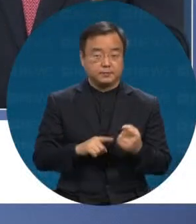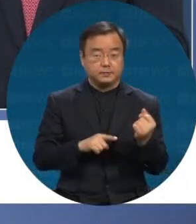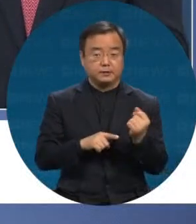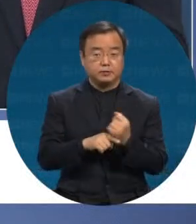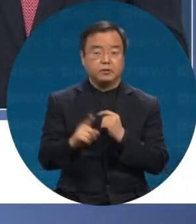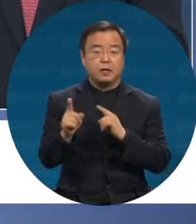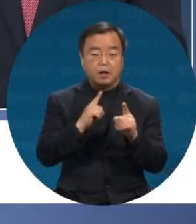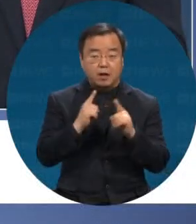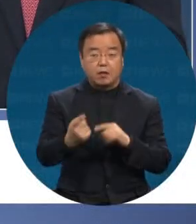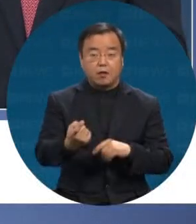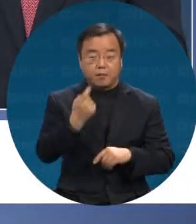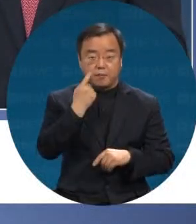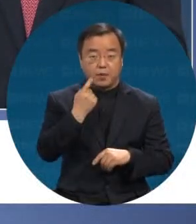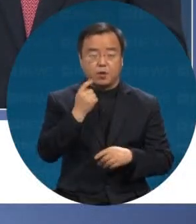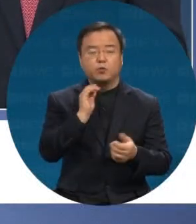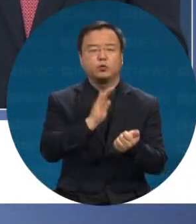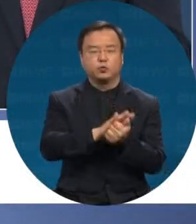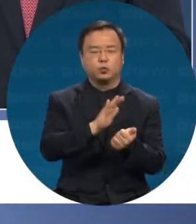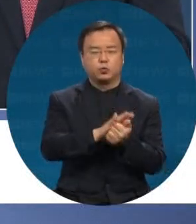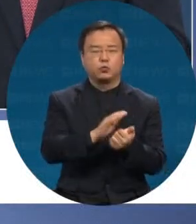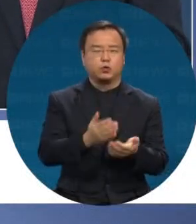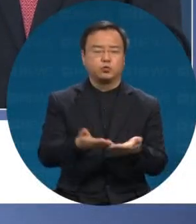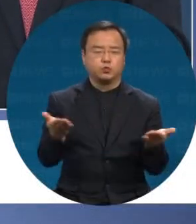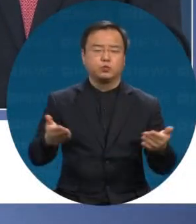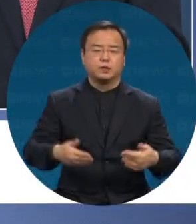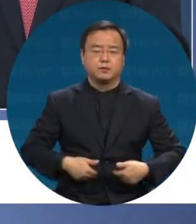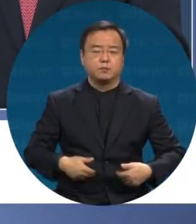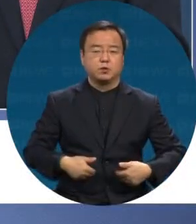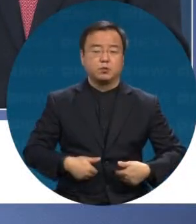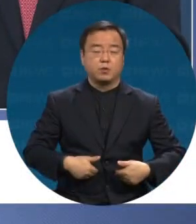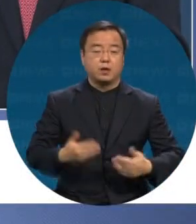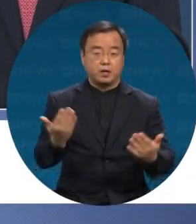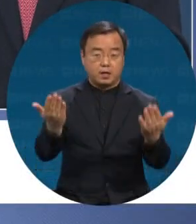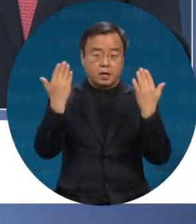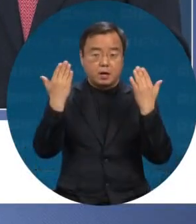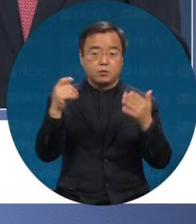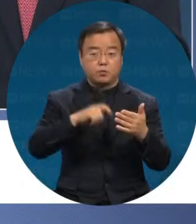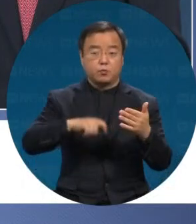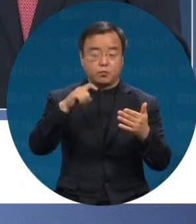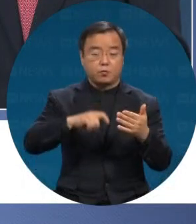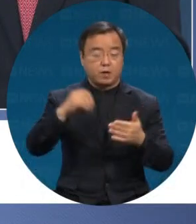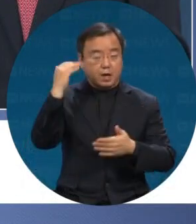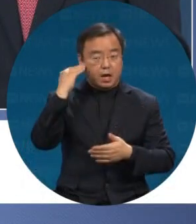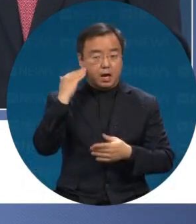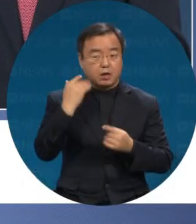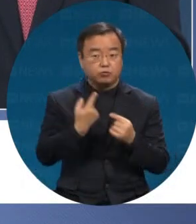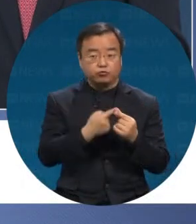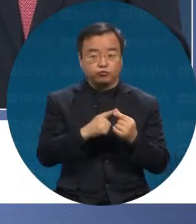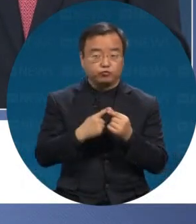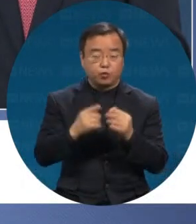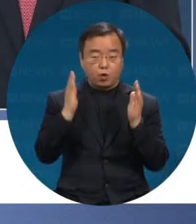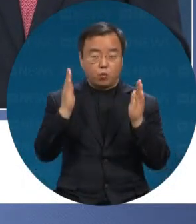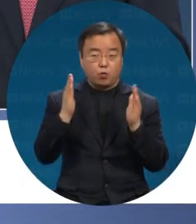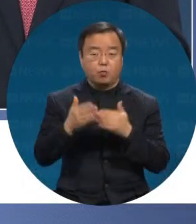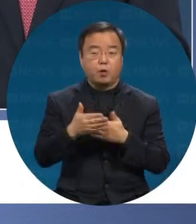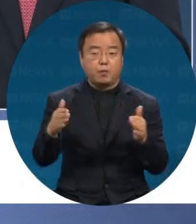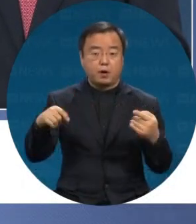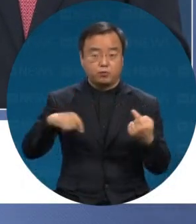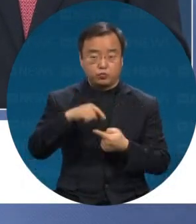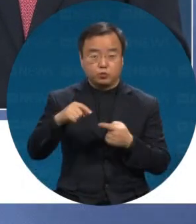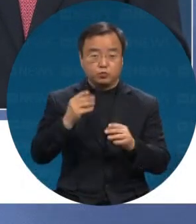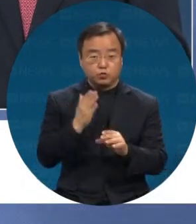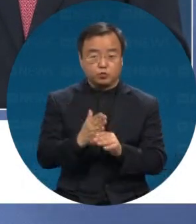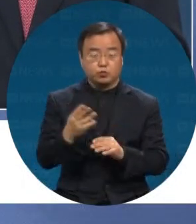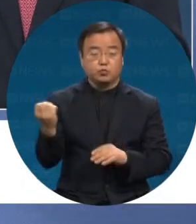아이들이 습득할 수 있도록 도와줘야 되는데 학교 내에서는 한국 학급을 운영해 왔습니다 근데 이것만으로 부족해서